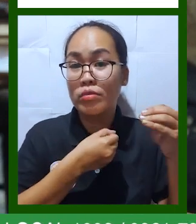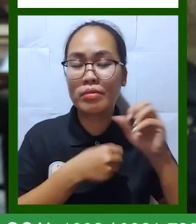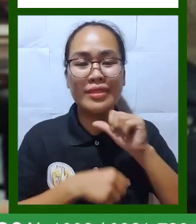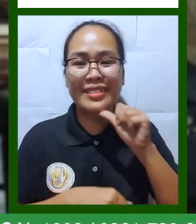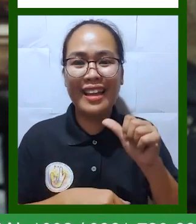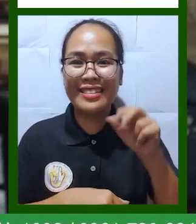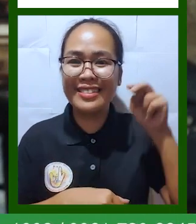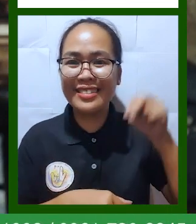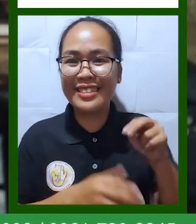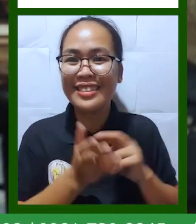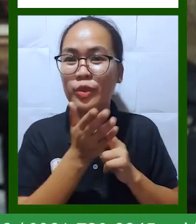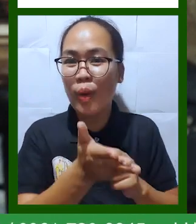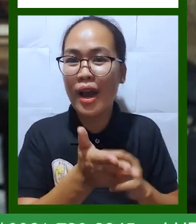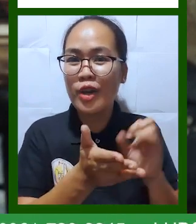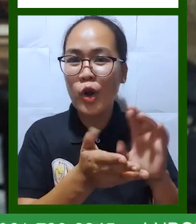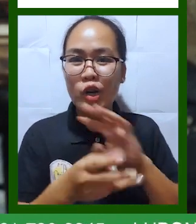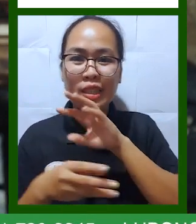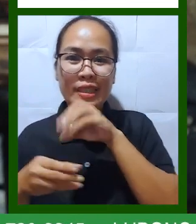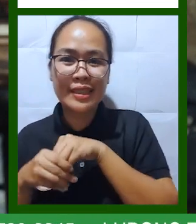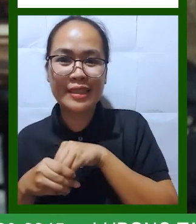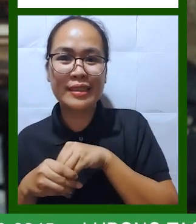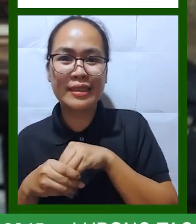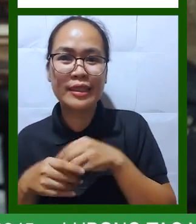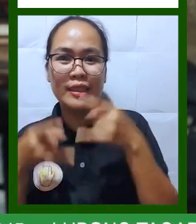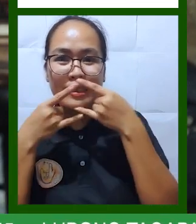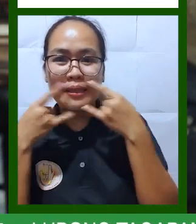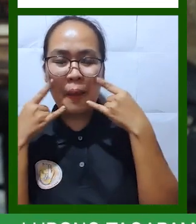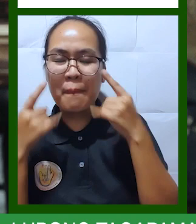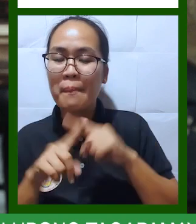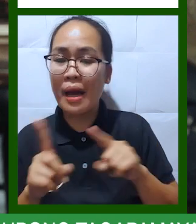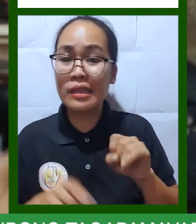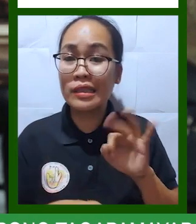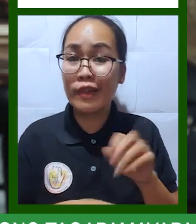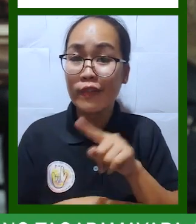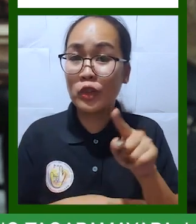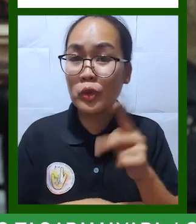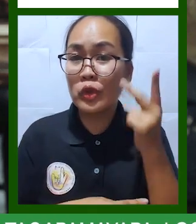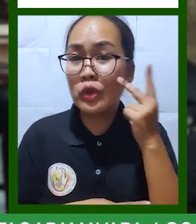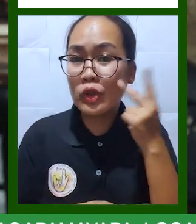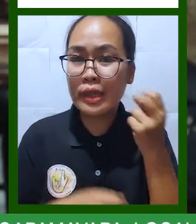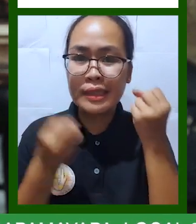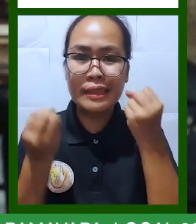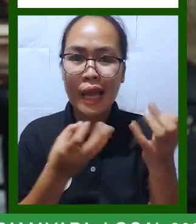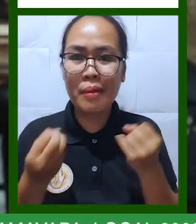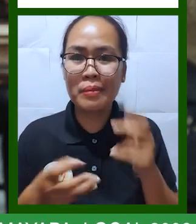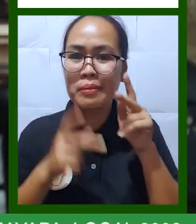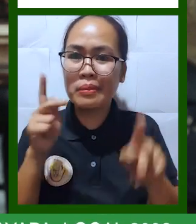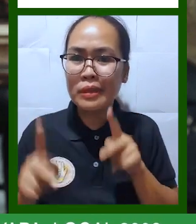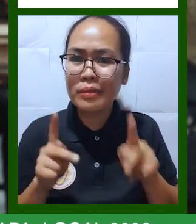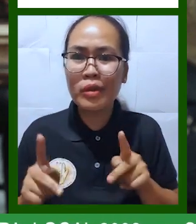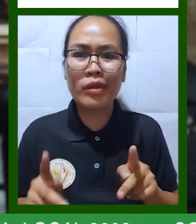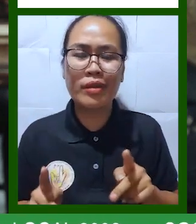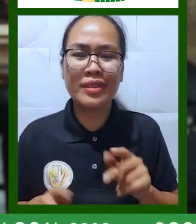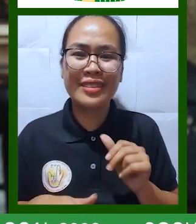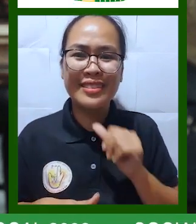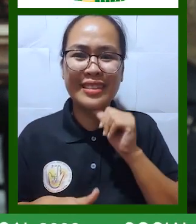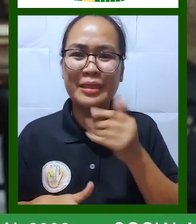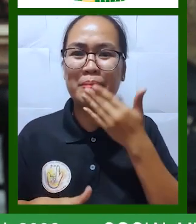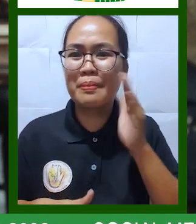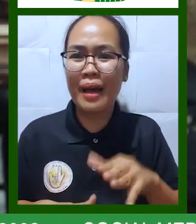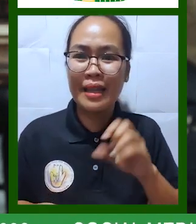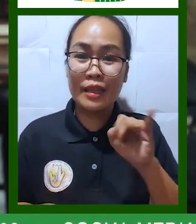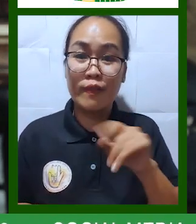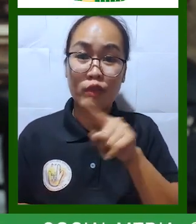outdoors, hindi naman talaga siya required na, or even indoors. Pero kung napapansin na naman natin, marami namang tao, diba, wala namang masama